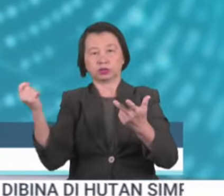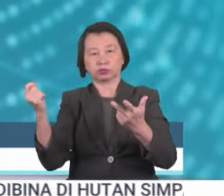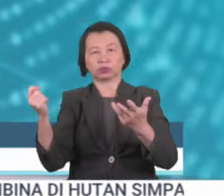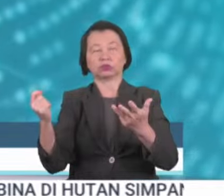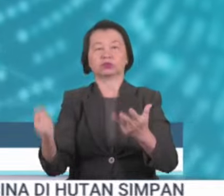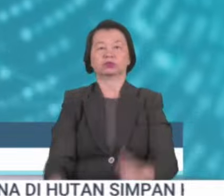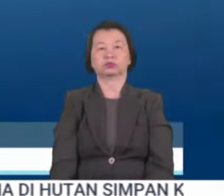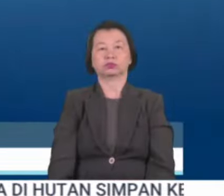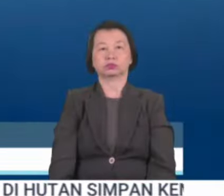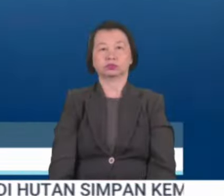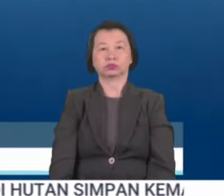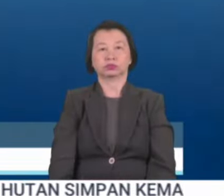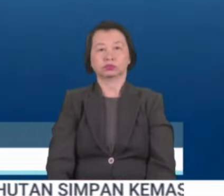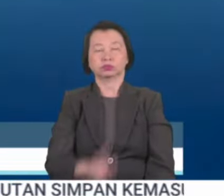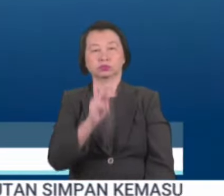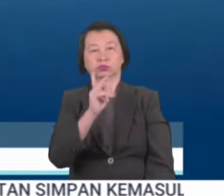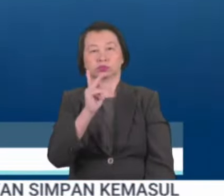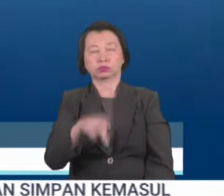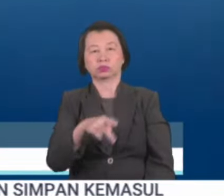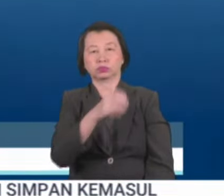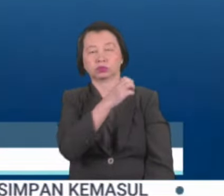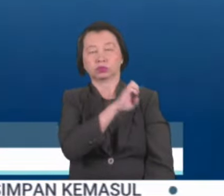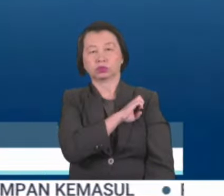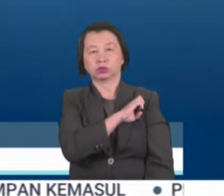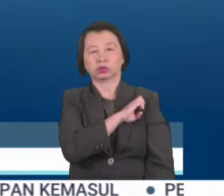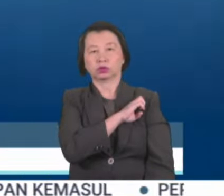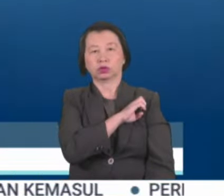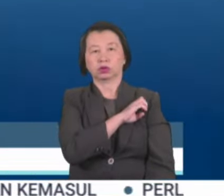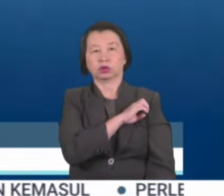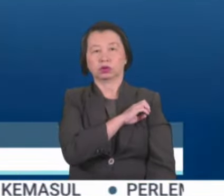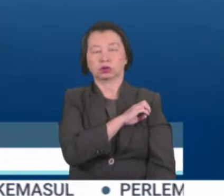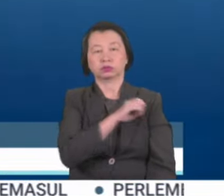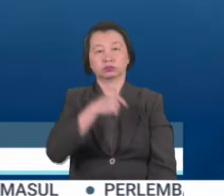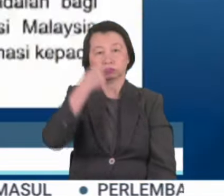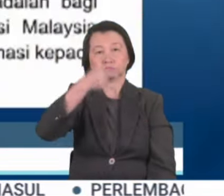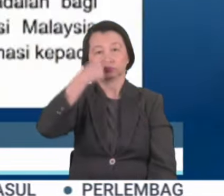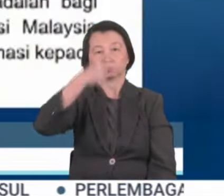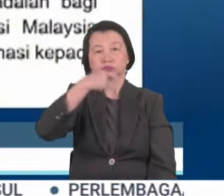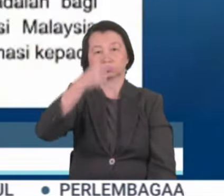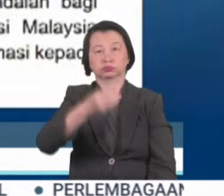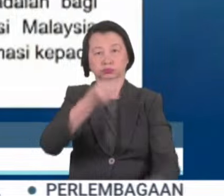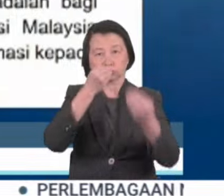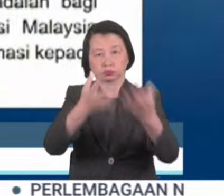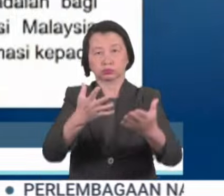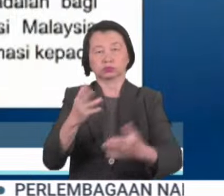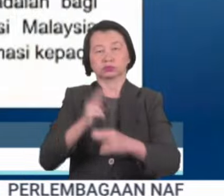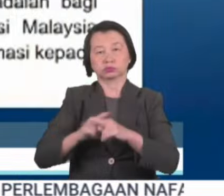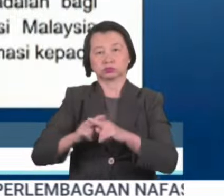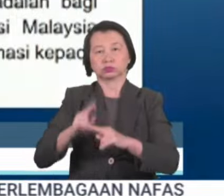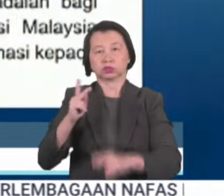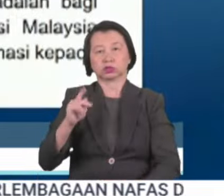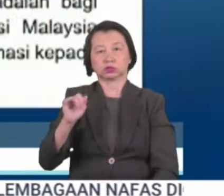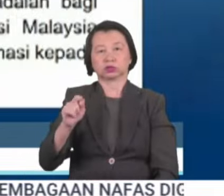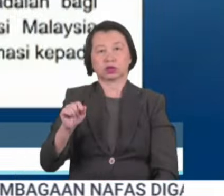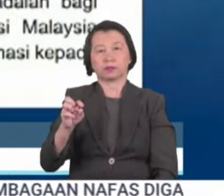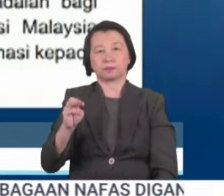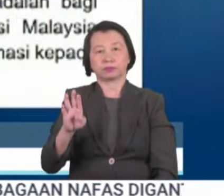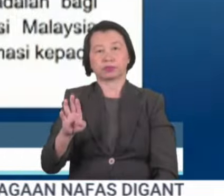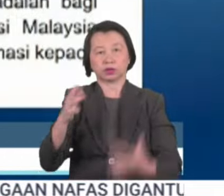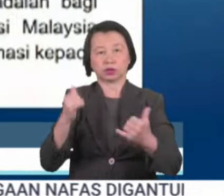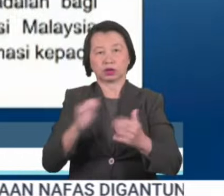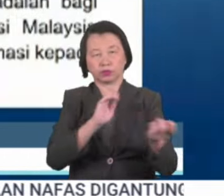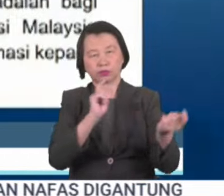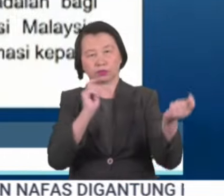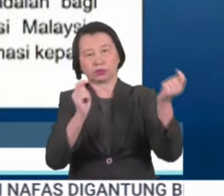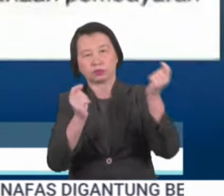Timur. Ketua Pegawai Eksekutifnya, Datuk Muhammad Rani Hisham Samsudin memaklumkan KTMB ketika ini dalam